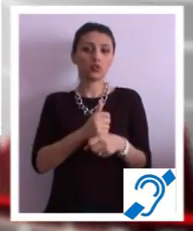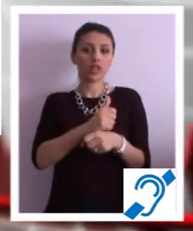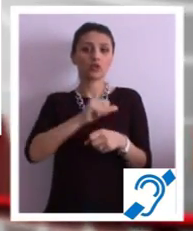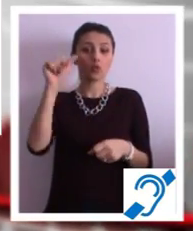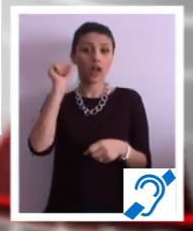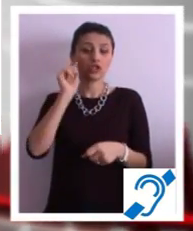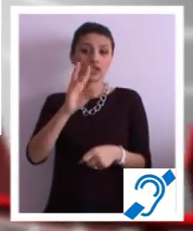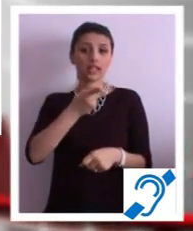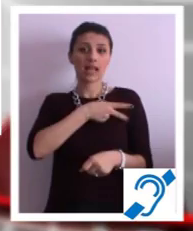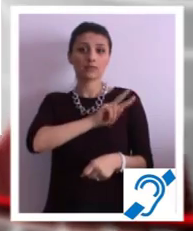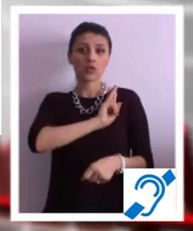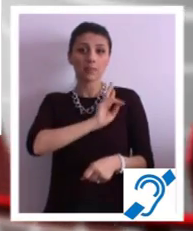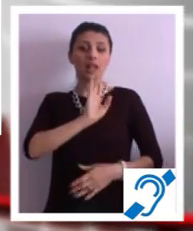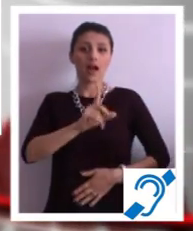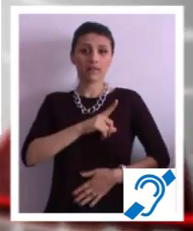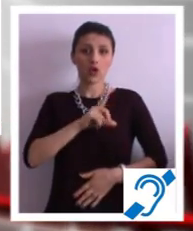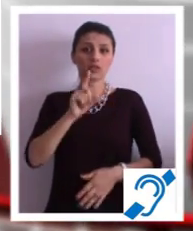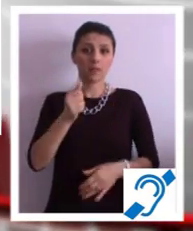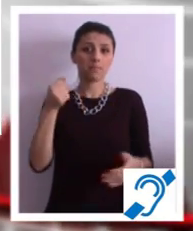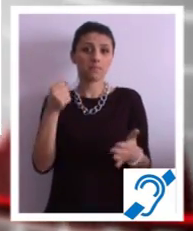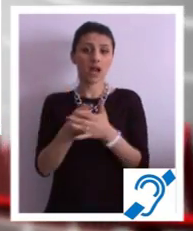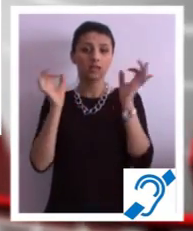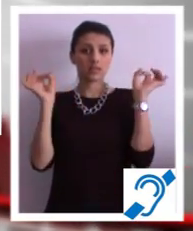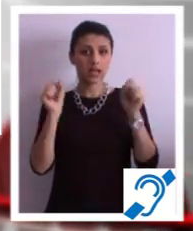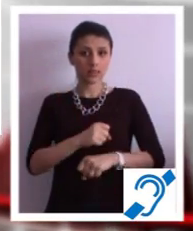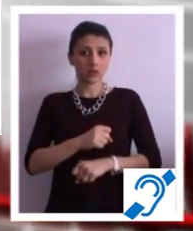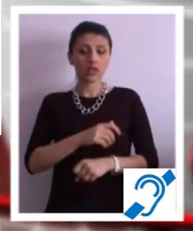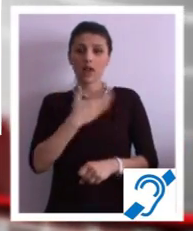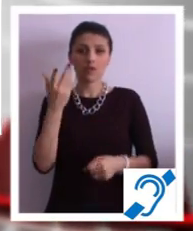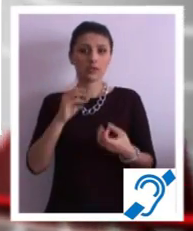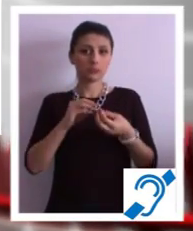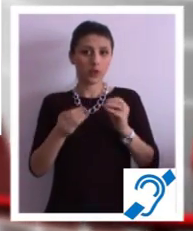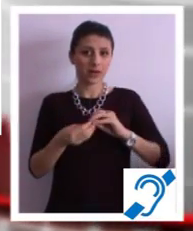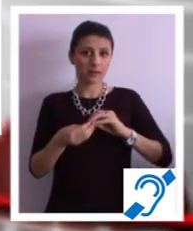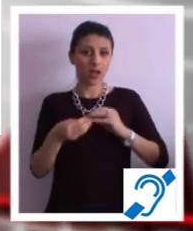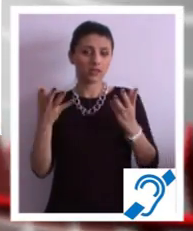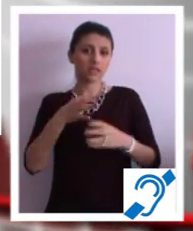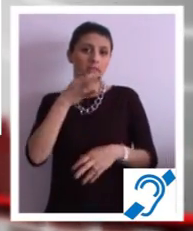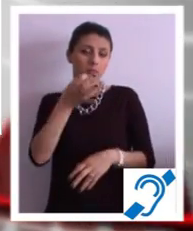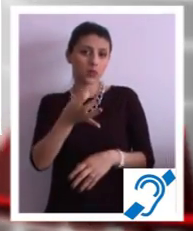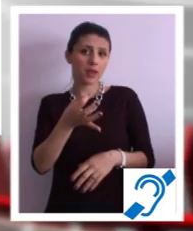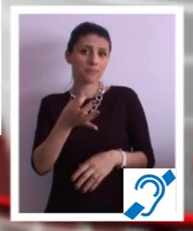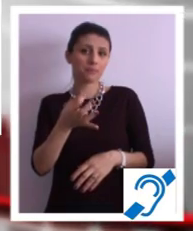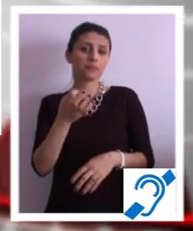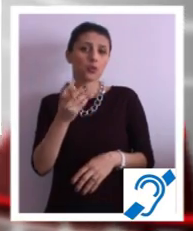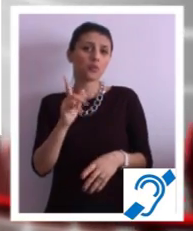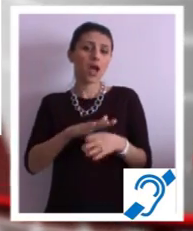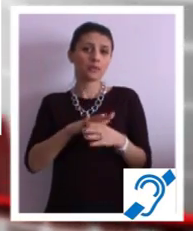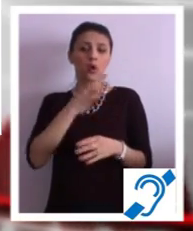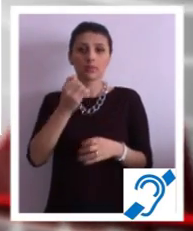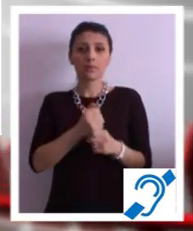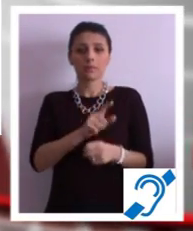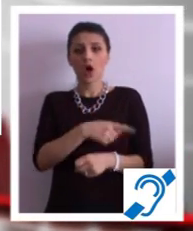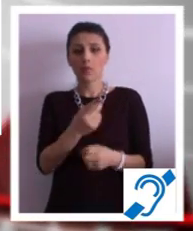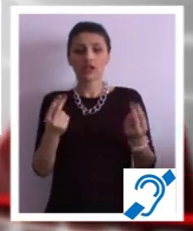și responsabilitatea a fost maximă, nu au fost probleme cu, să spunem, un absenteism